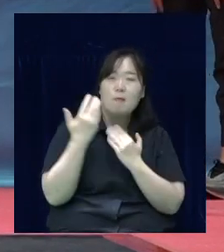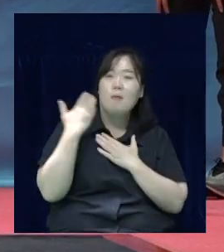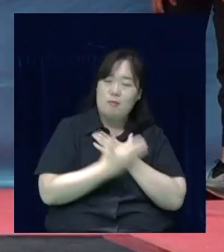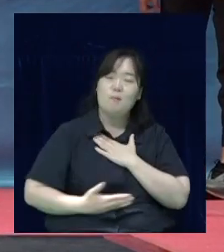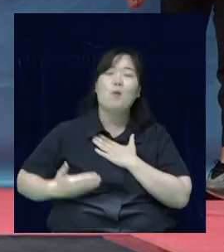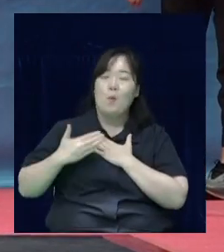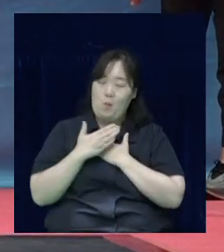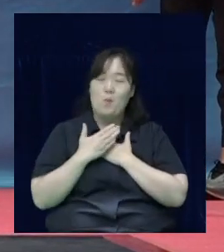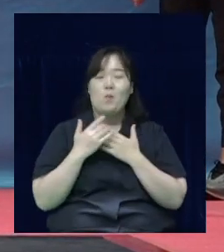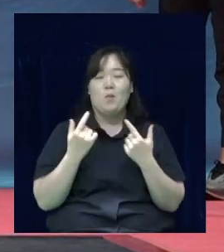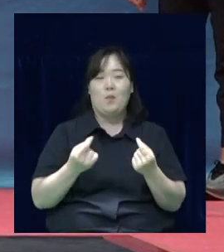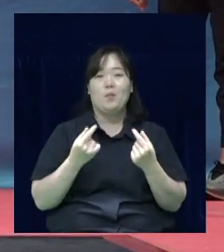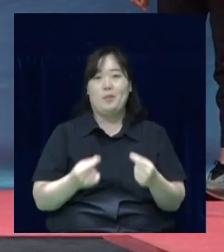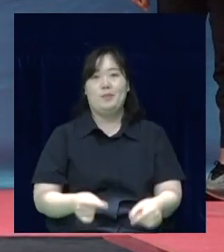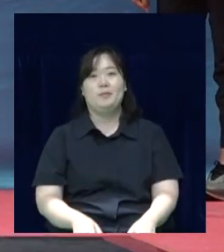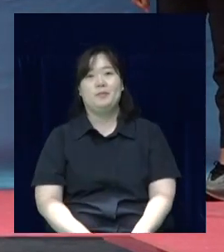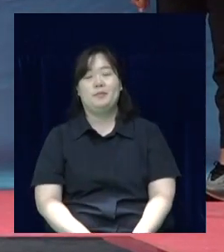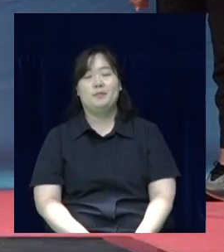그렇습니다.